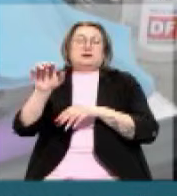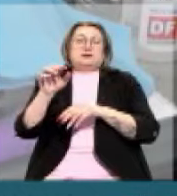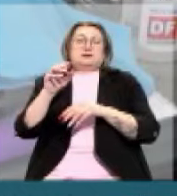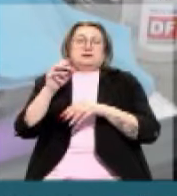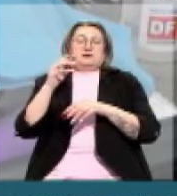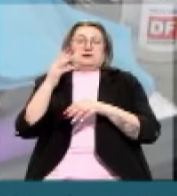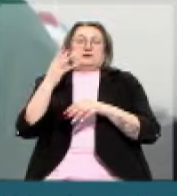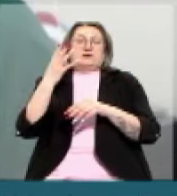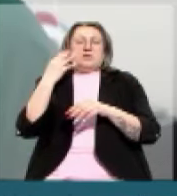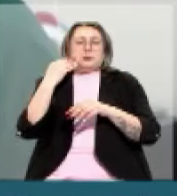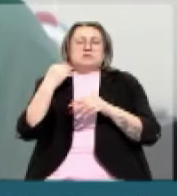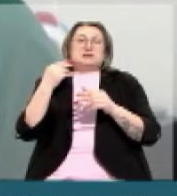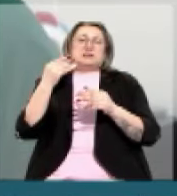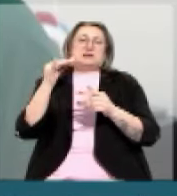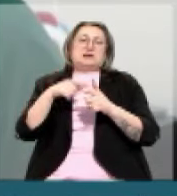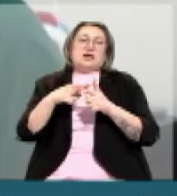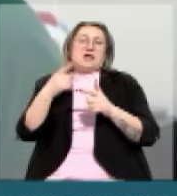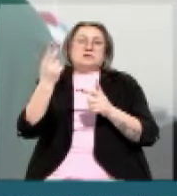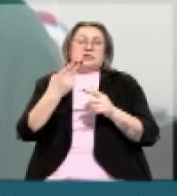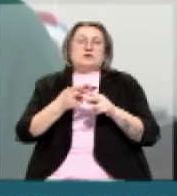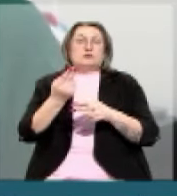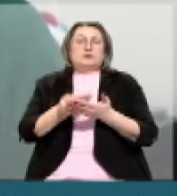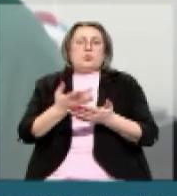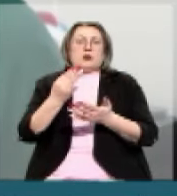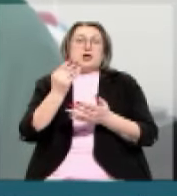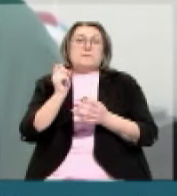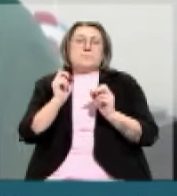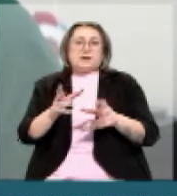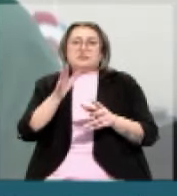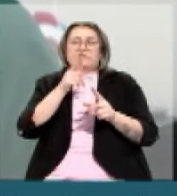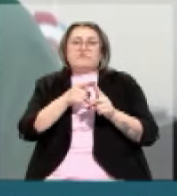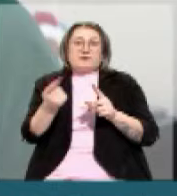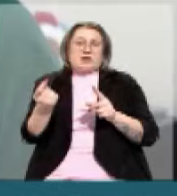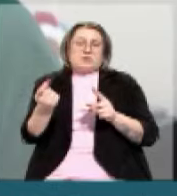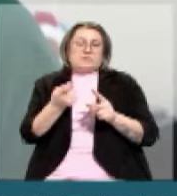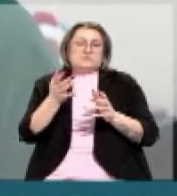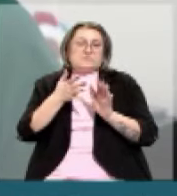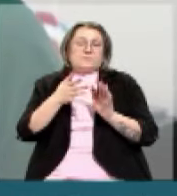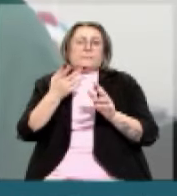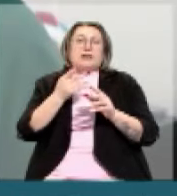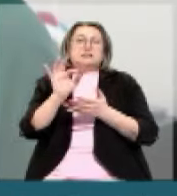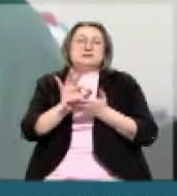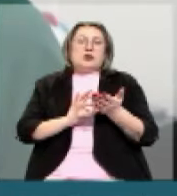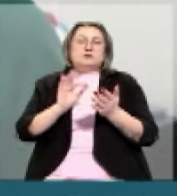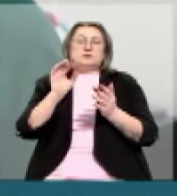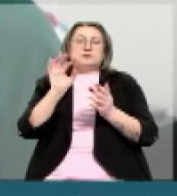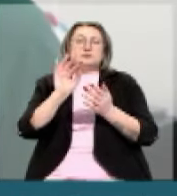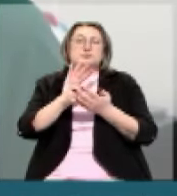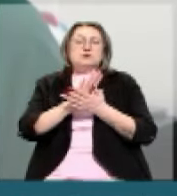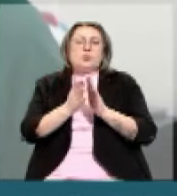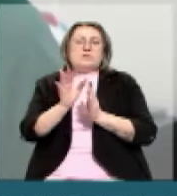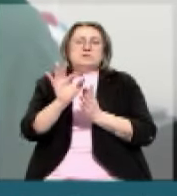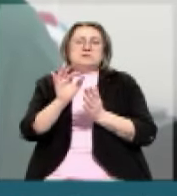жіберуге тура келетін. Бұл өте қымбат әрі қауіпті. Өйткені шала туылған нәрестені тасымалдауға құрсақ ішілік жағдай жасау